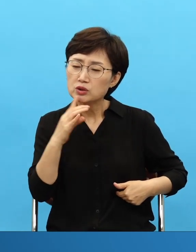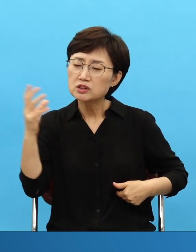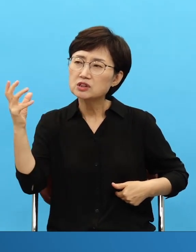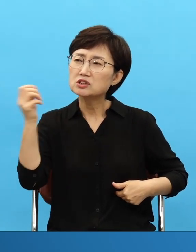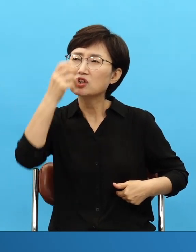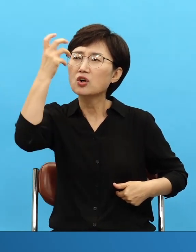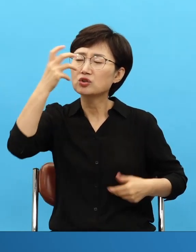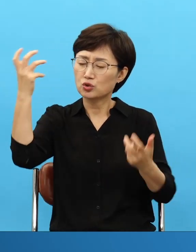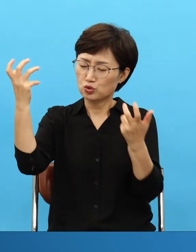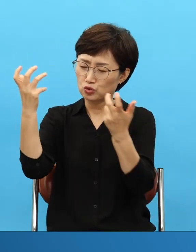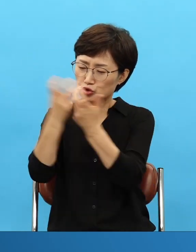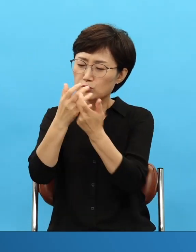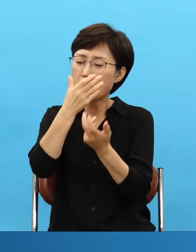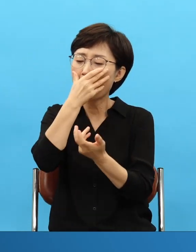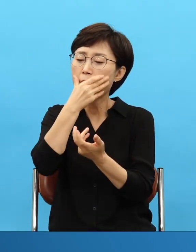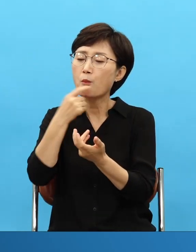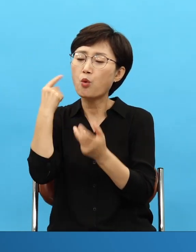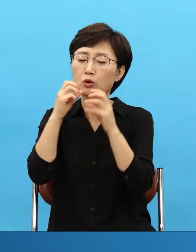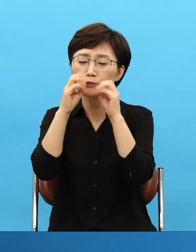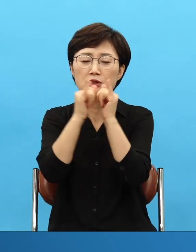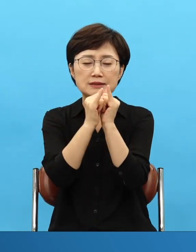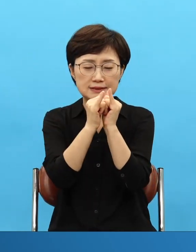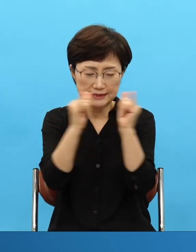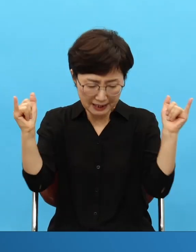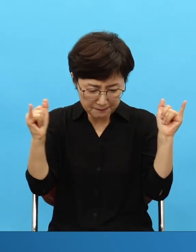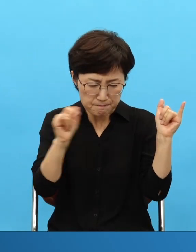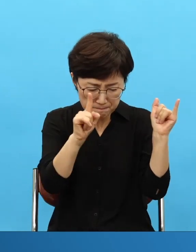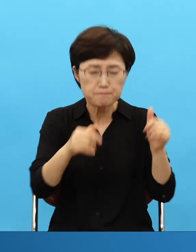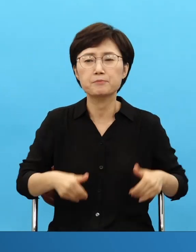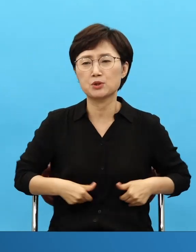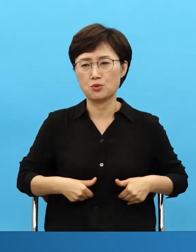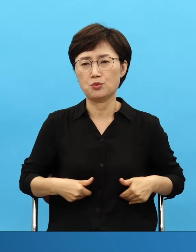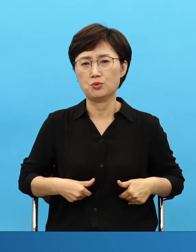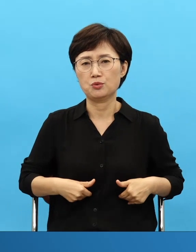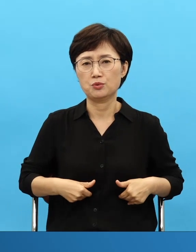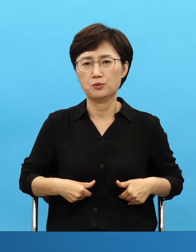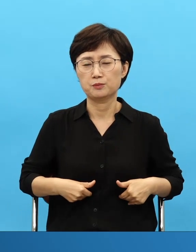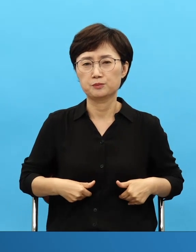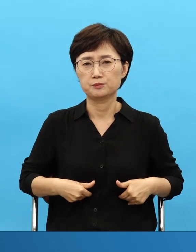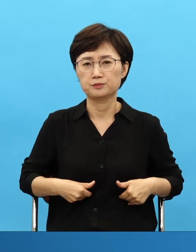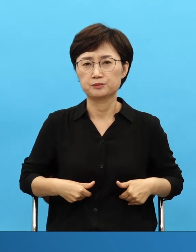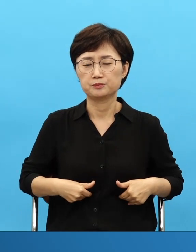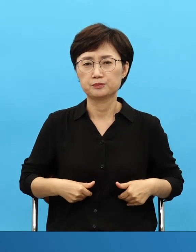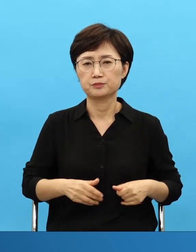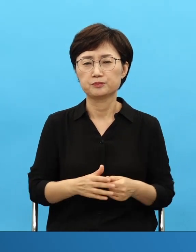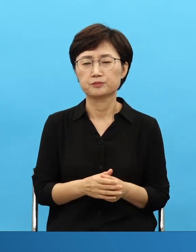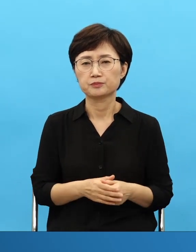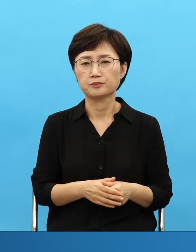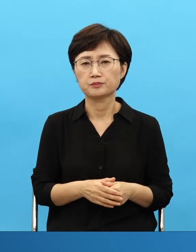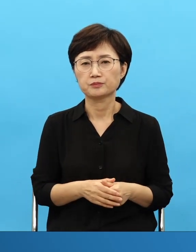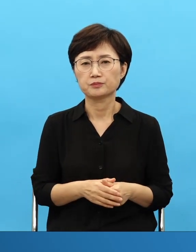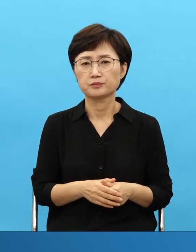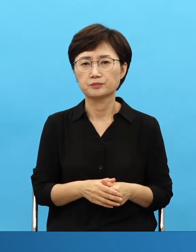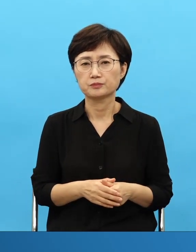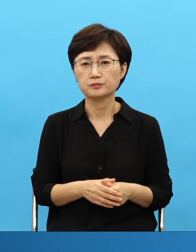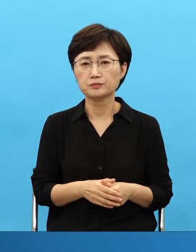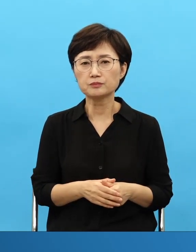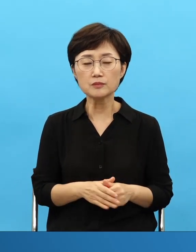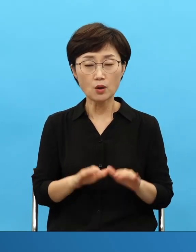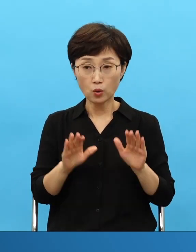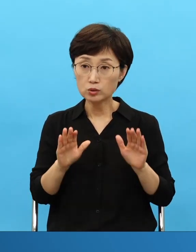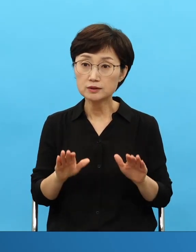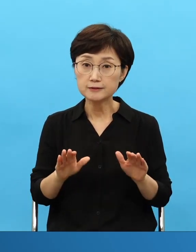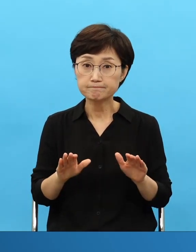필요하다. What our church requires and needs is to carry out only the gospel movement as it is recorded in the Bible. 그래서